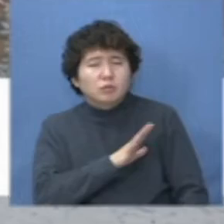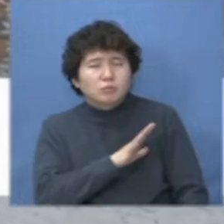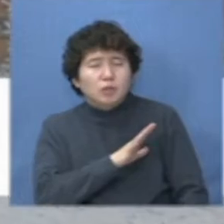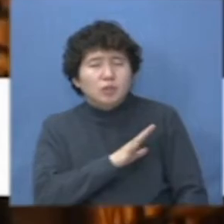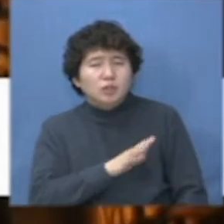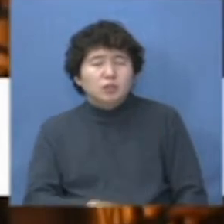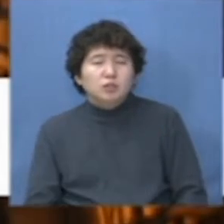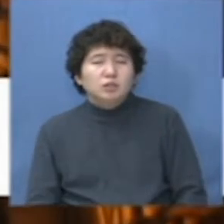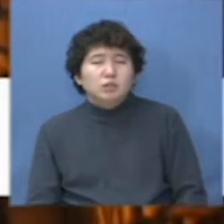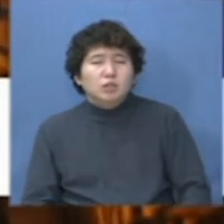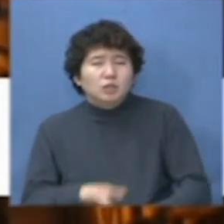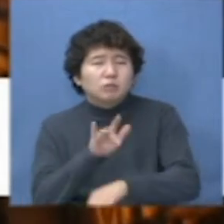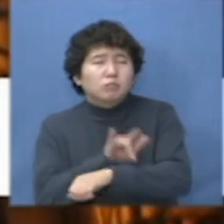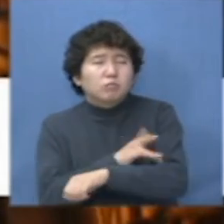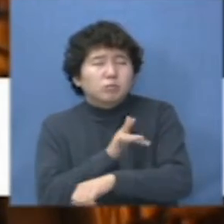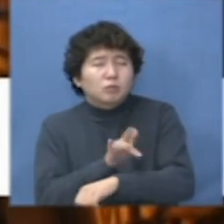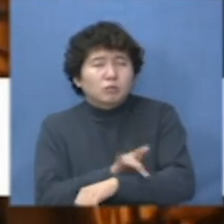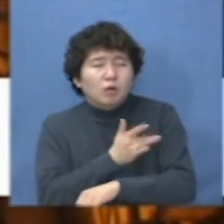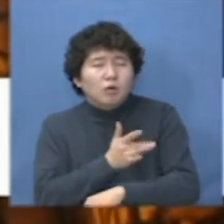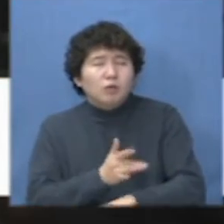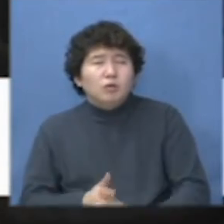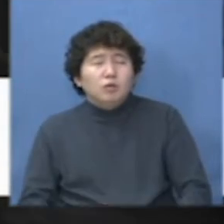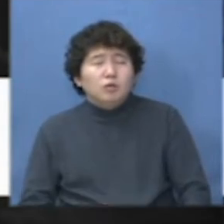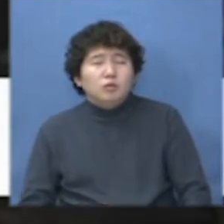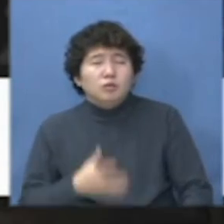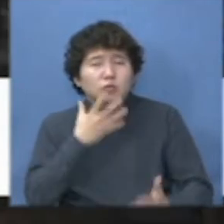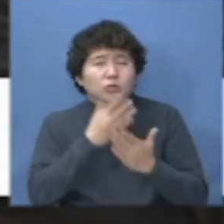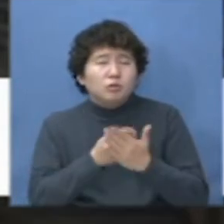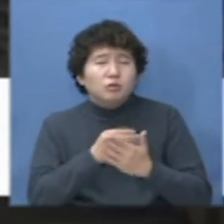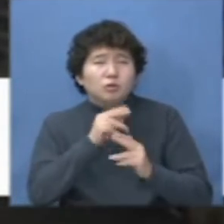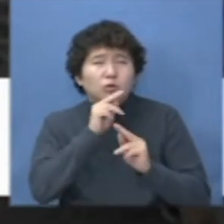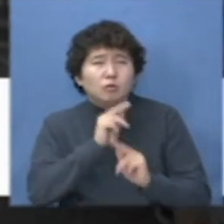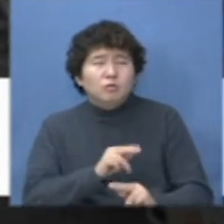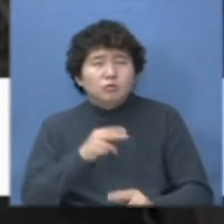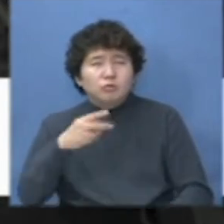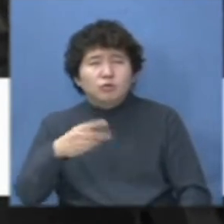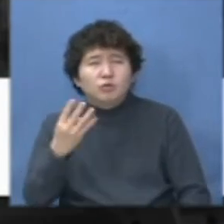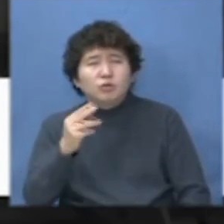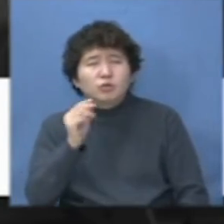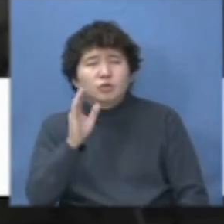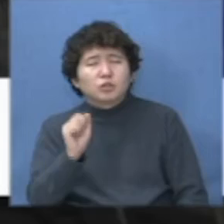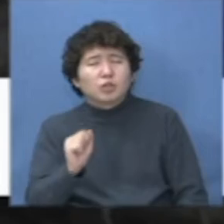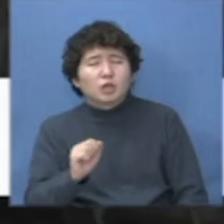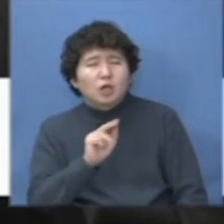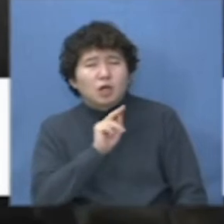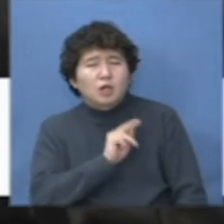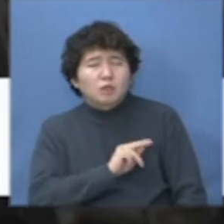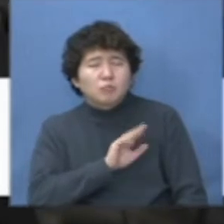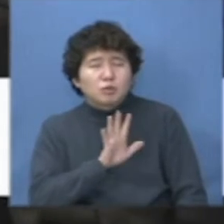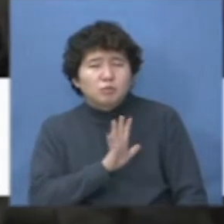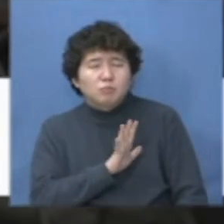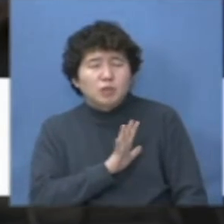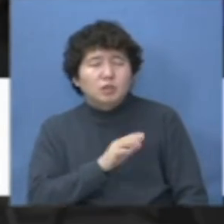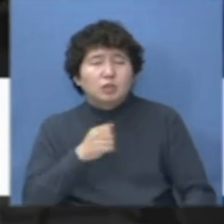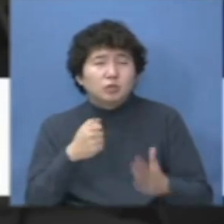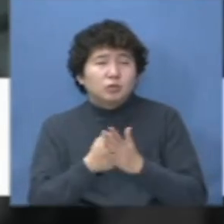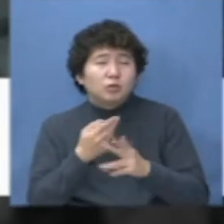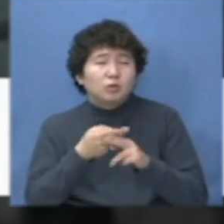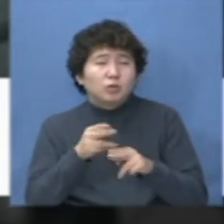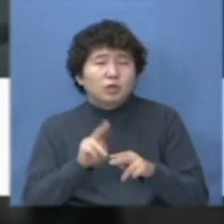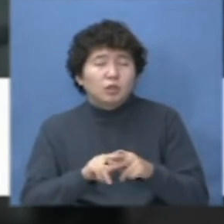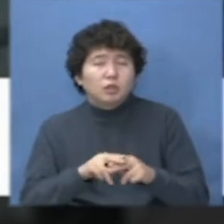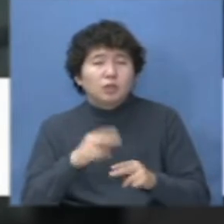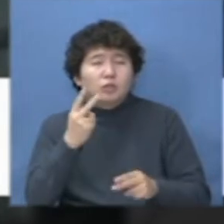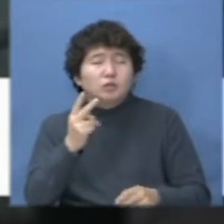өнеркәсіптік және коммуналдық кәсіпорындарының өкілдері өз қызметін тәулігіне 24 сағат жүргізуде. Айта кету керек, осы уақытқа дейін екі